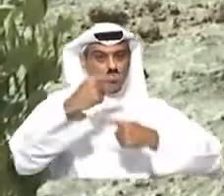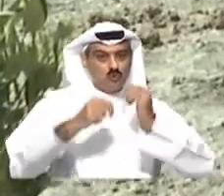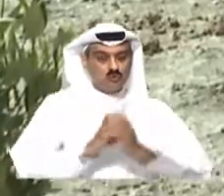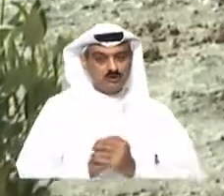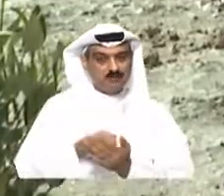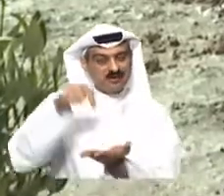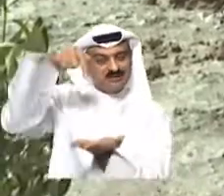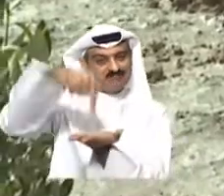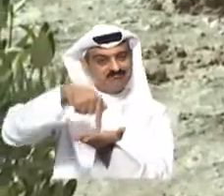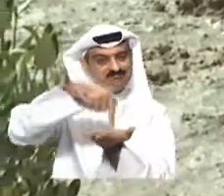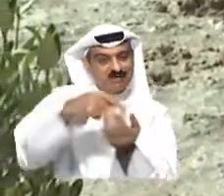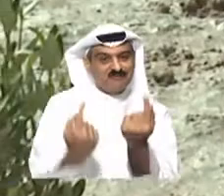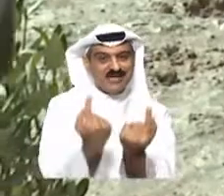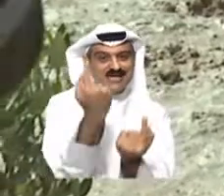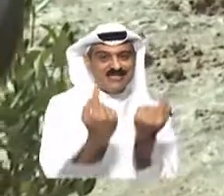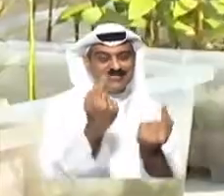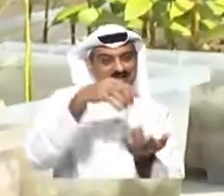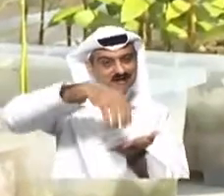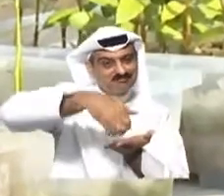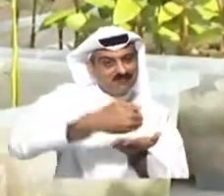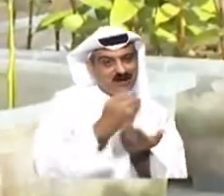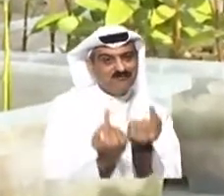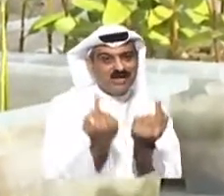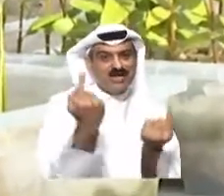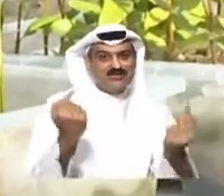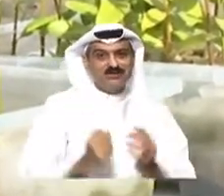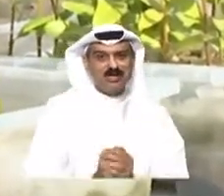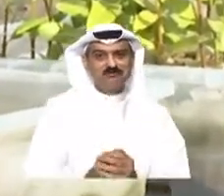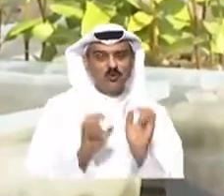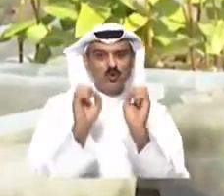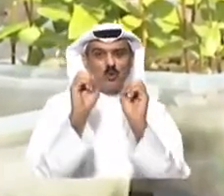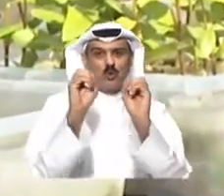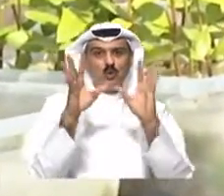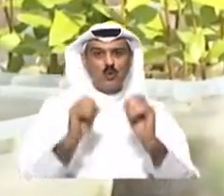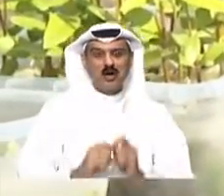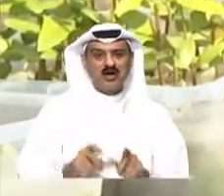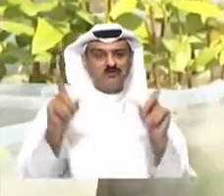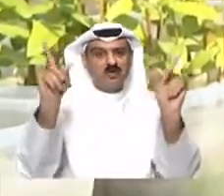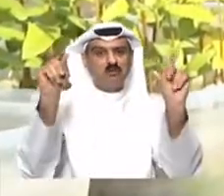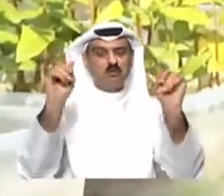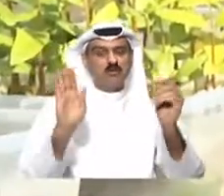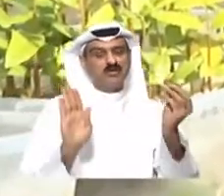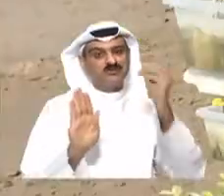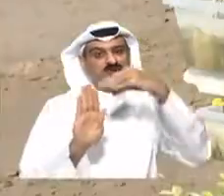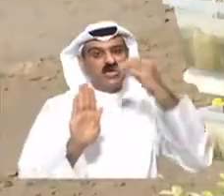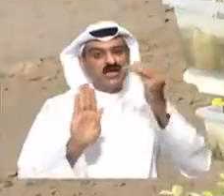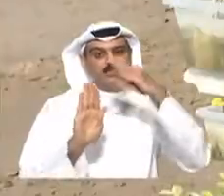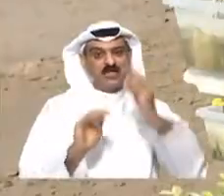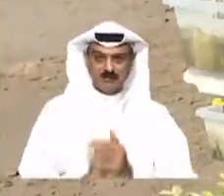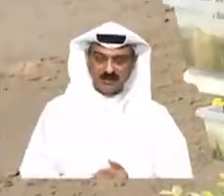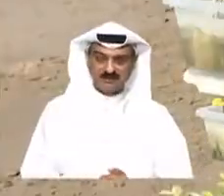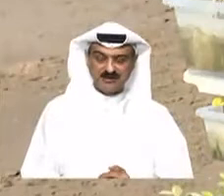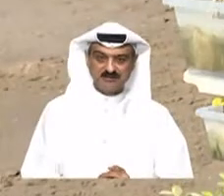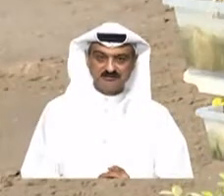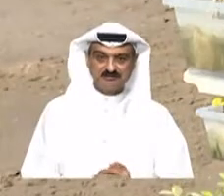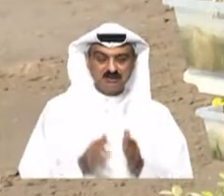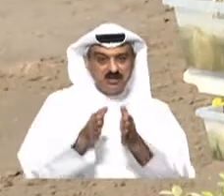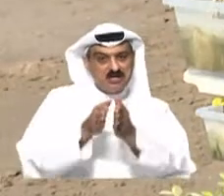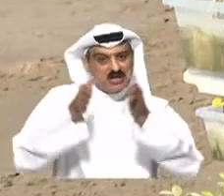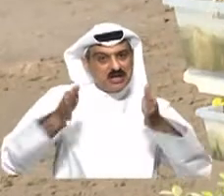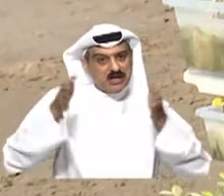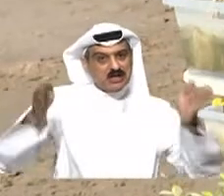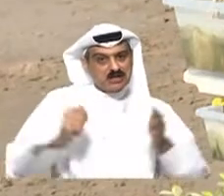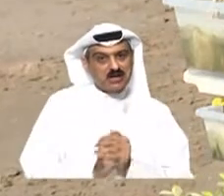الزراعة وخاصة نبات المانغروف سيكون لها أثر إيجابي على البيئة. الإكثار والتوسع في مساحة